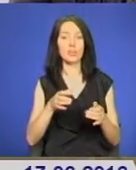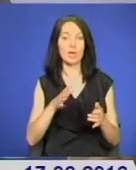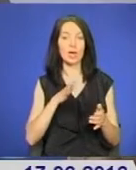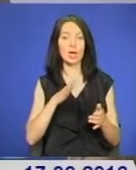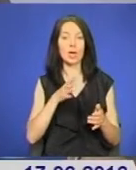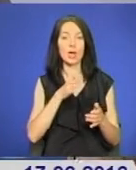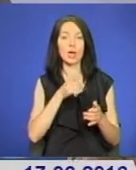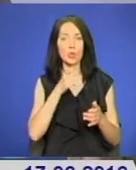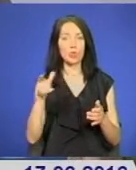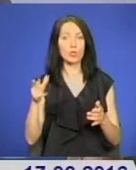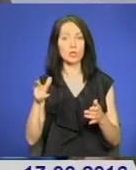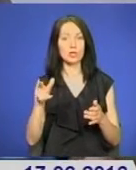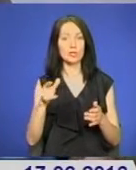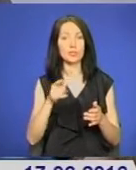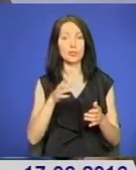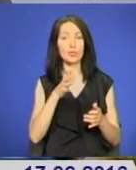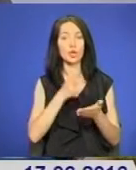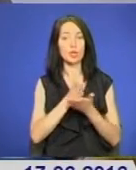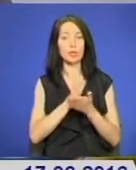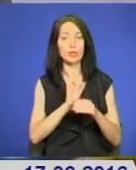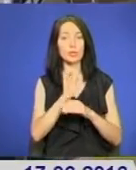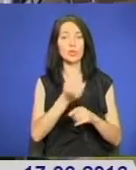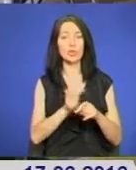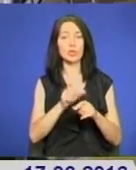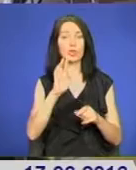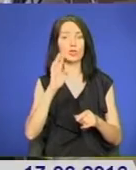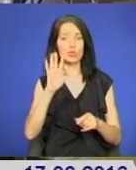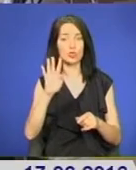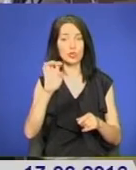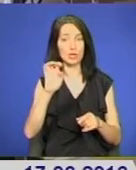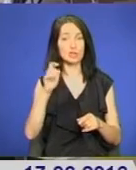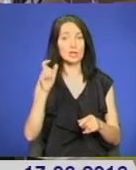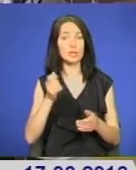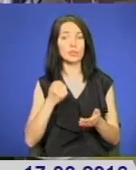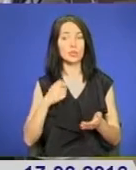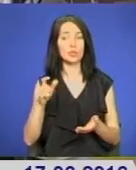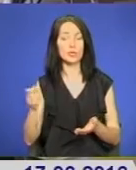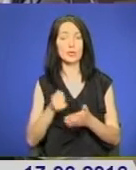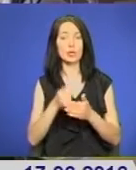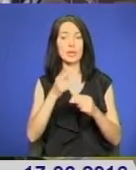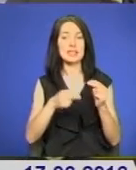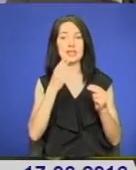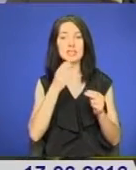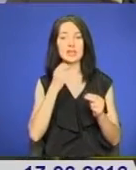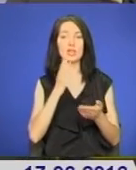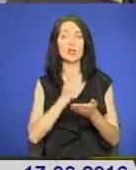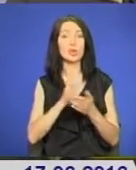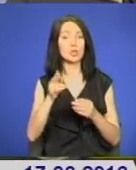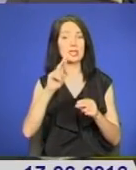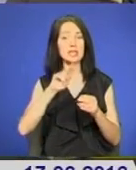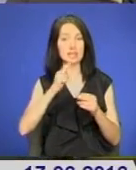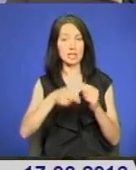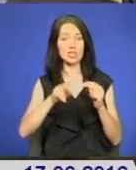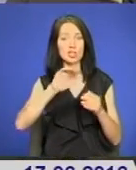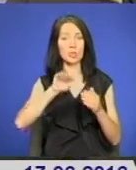служби відправлено понад 400 військовослужбовців. До кінця червня призов має бути завершено. Водночас набір на